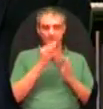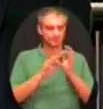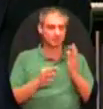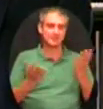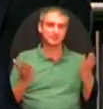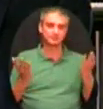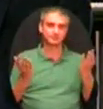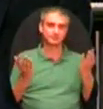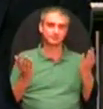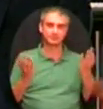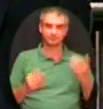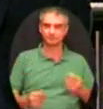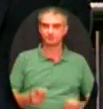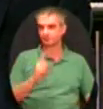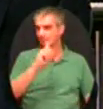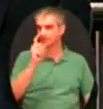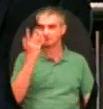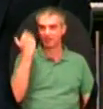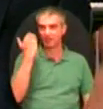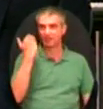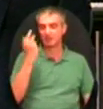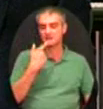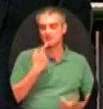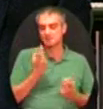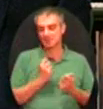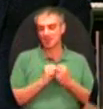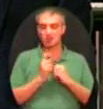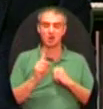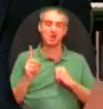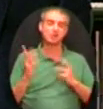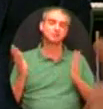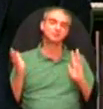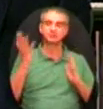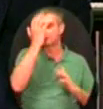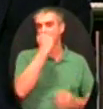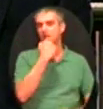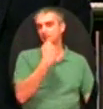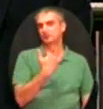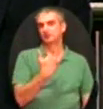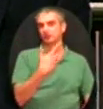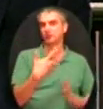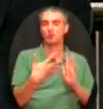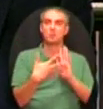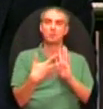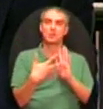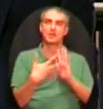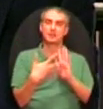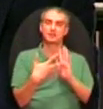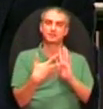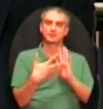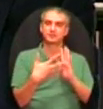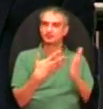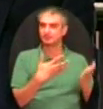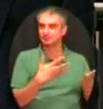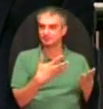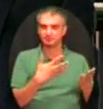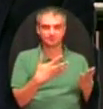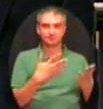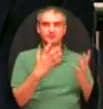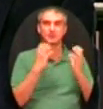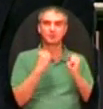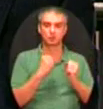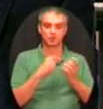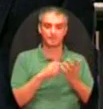לפרטים אפשריים, אבל יכול להיות שהייתה. היה פיתיון, לא היה פיתיון. זה מה שהחמאס כרגע בודקת. בכל מקרה, אין שום